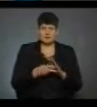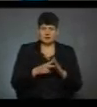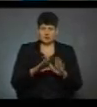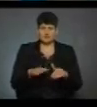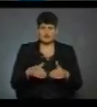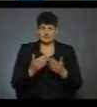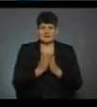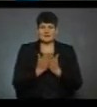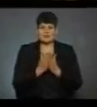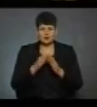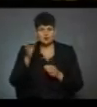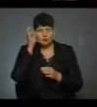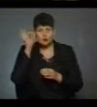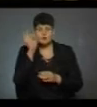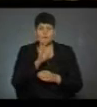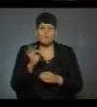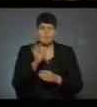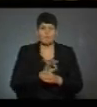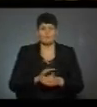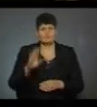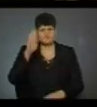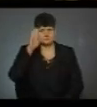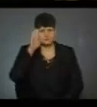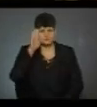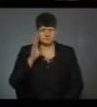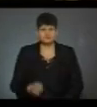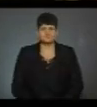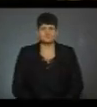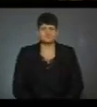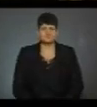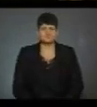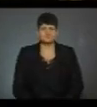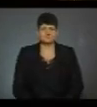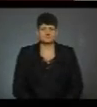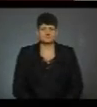спогадів про кіборгів. Богдан Буденчук, Марта Журавель. Новини на Суспільному. Тернопіль.